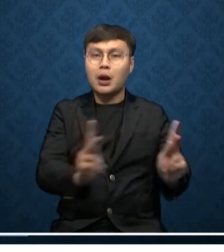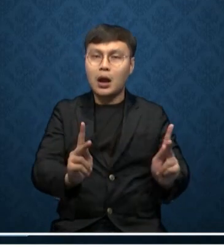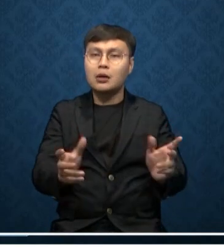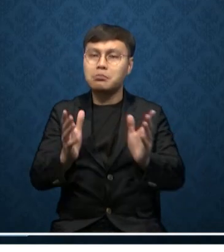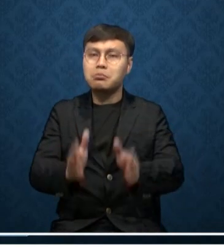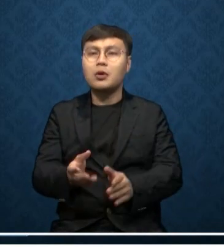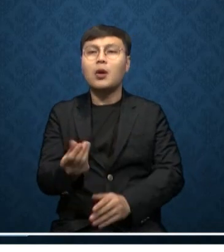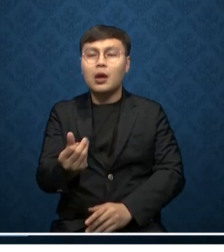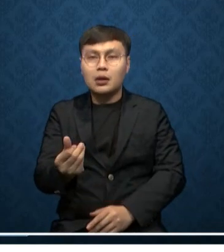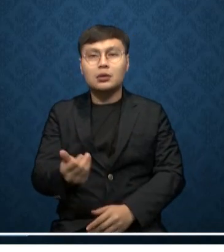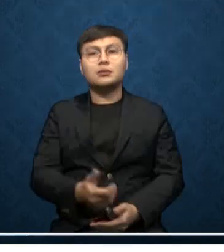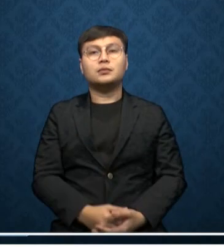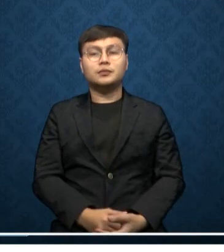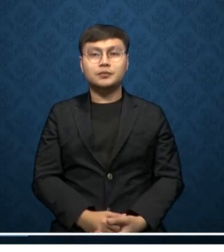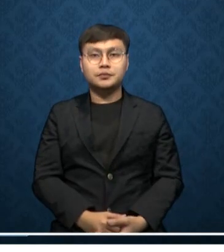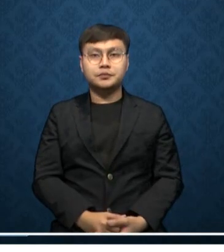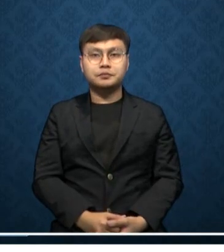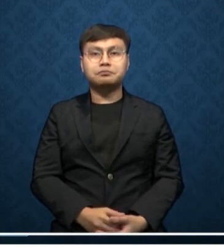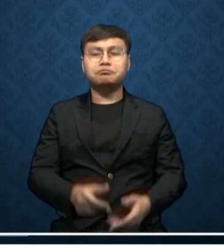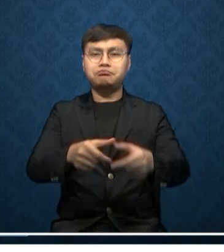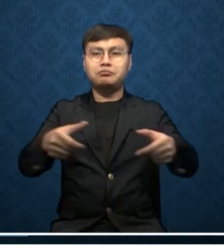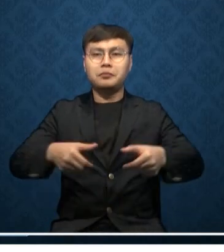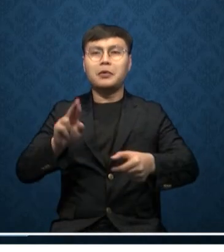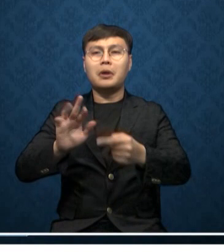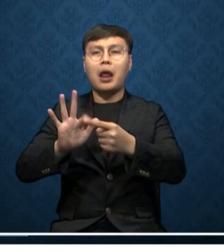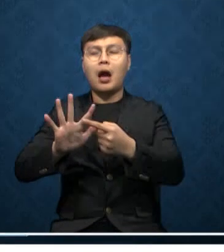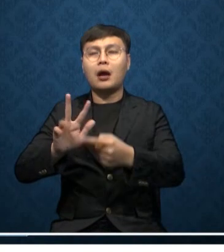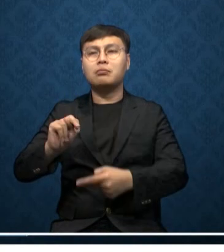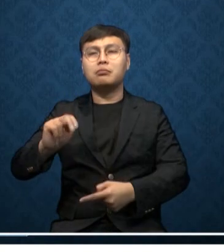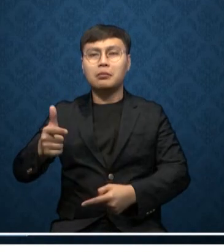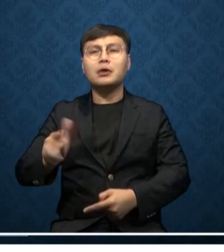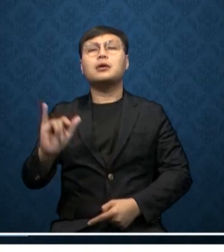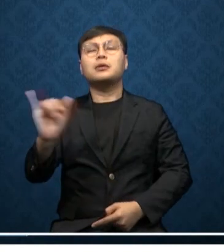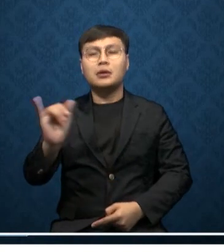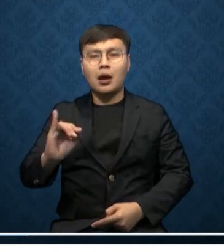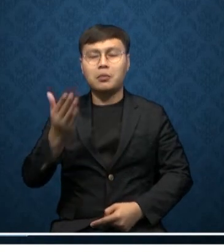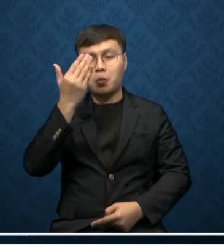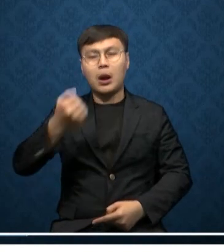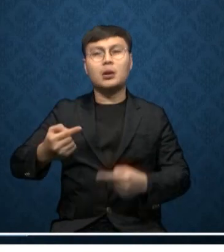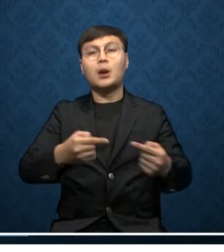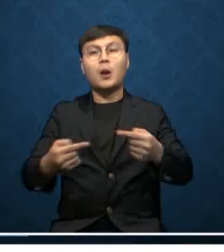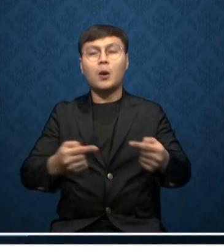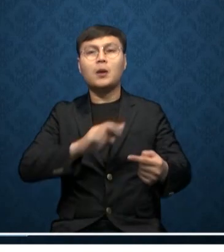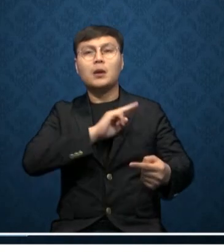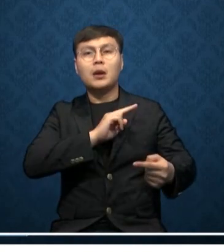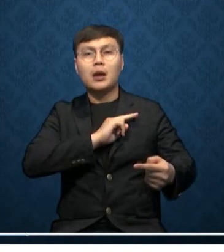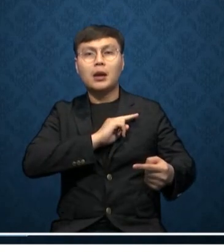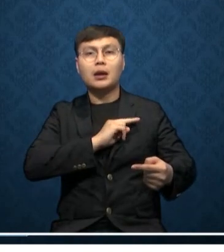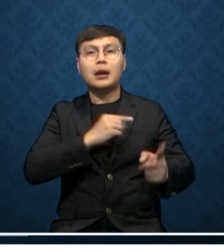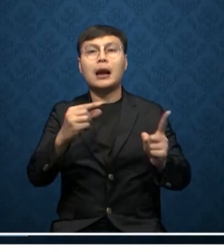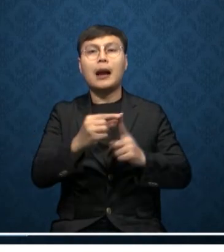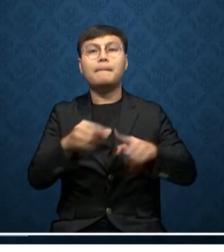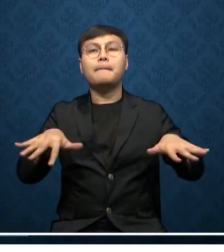สุดท้ายครับร่างตัวนี้ไม่ออกมานะครับเพราะว่าทะเลาะกันเองใช้คำว่าทะเลาะกันเองคือใช้คำแบบชาว